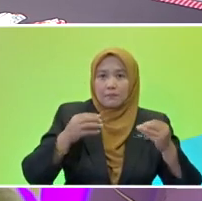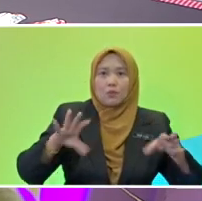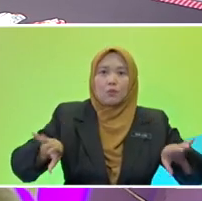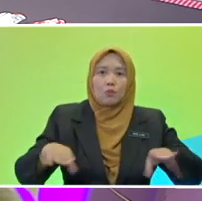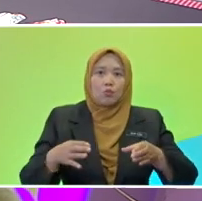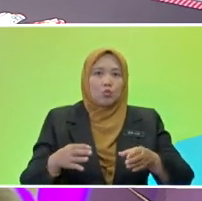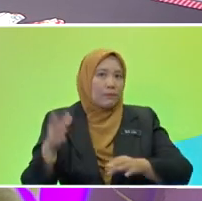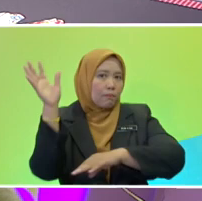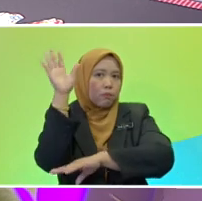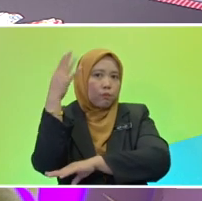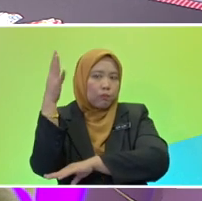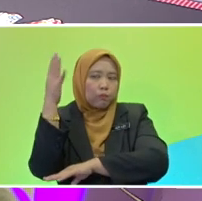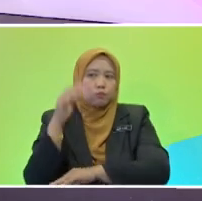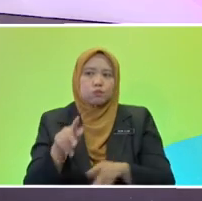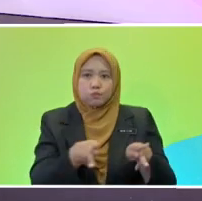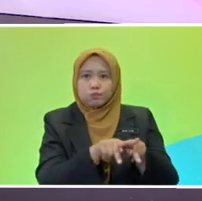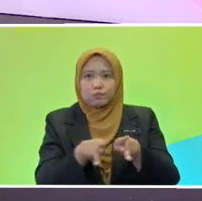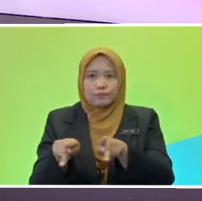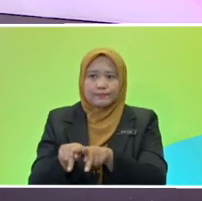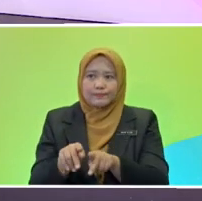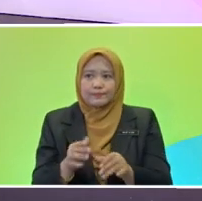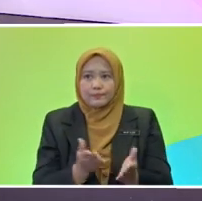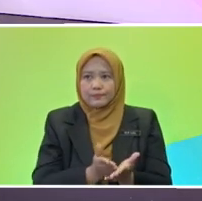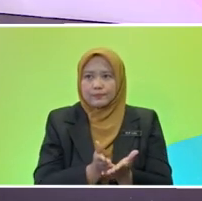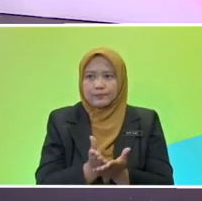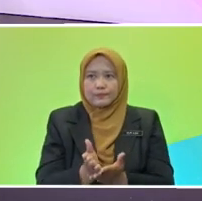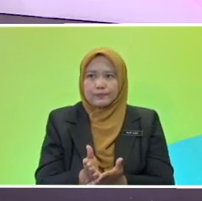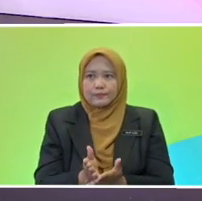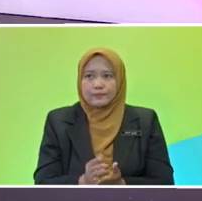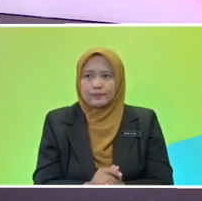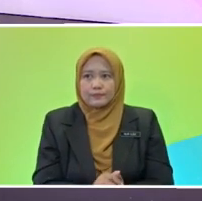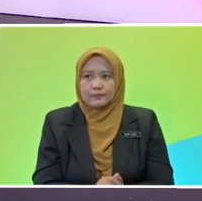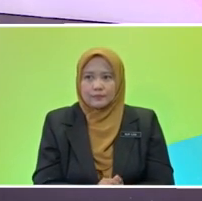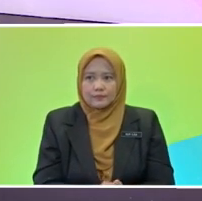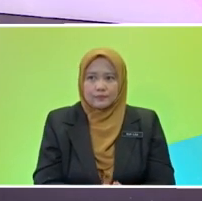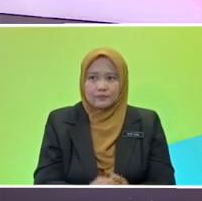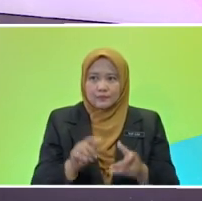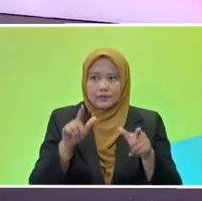letak sini cantik terusnya kita buat di punya bunga